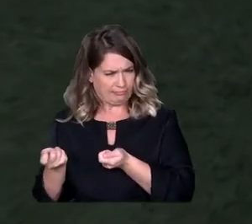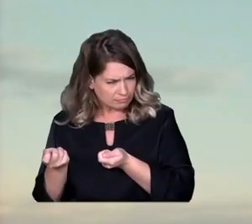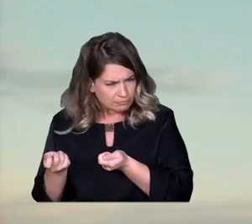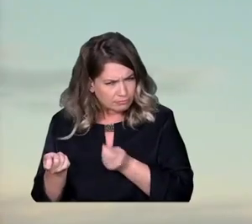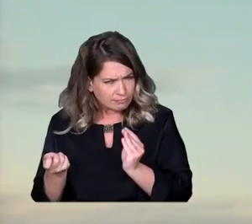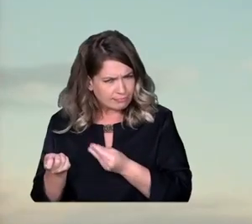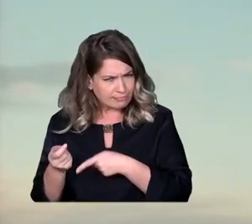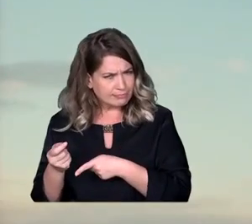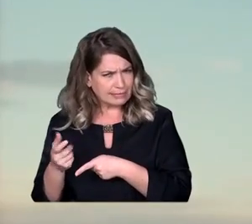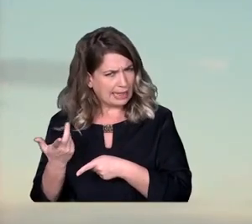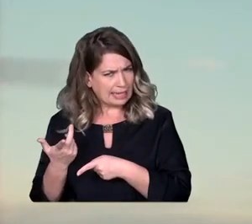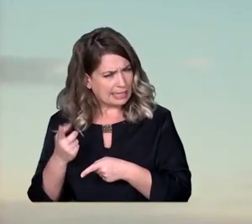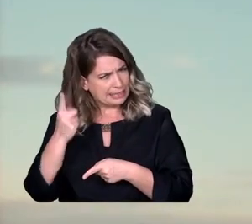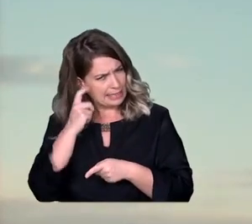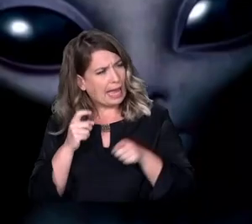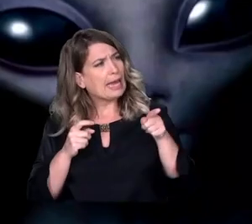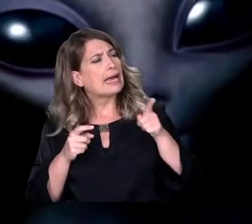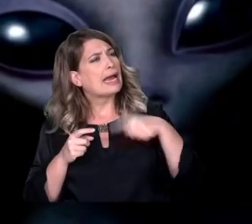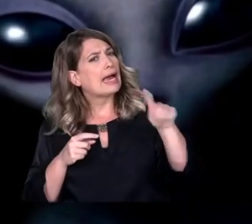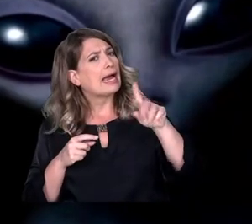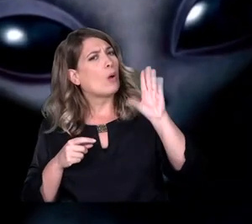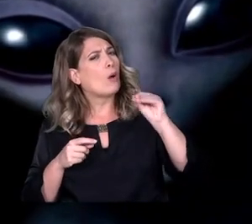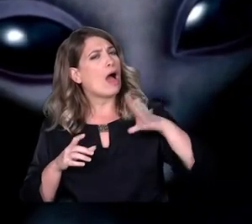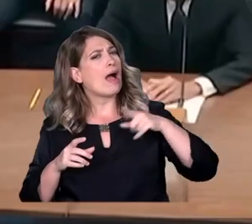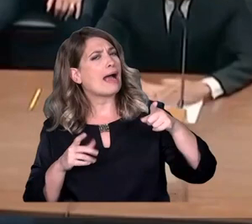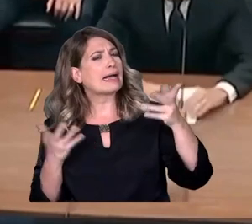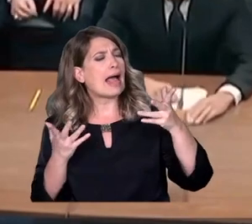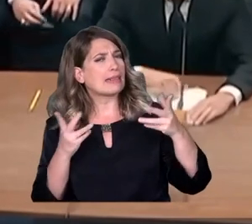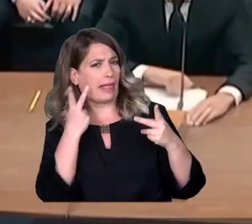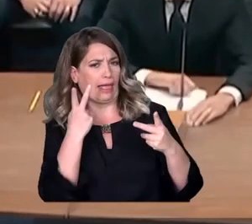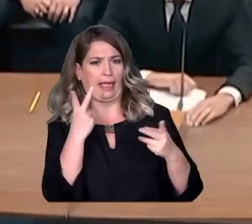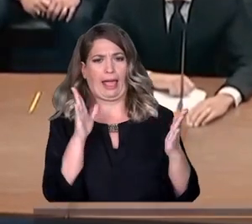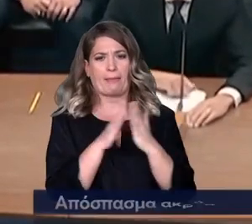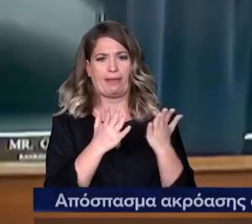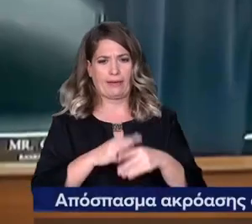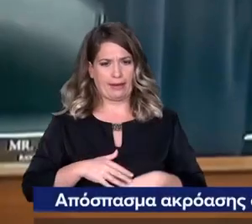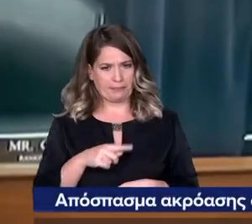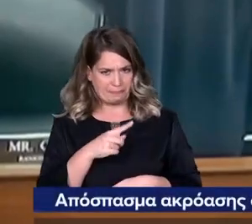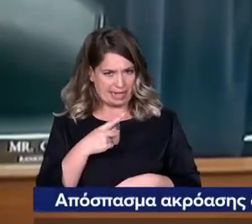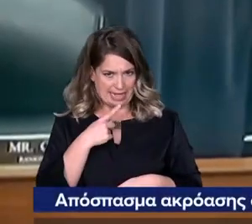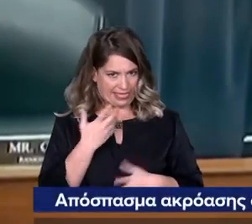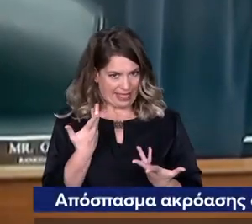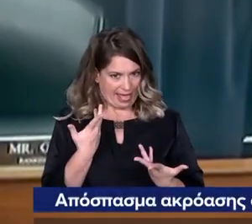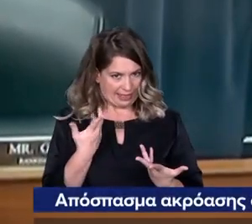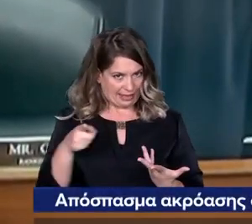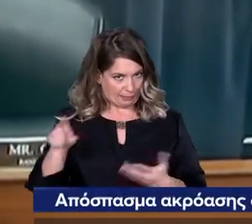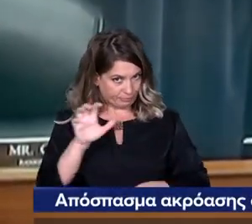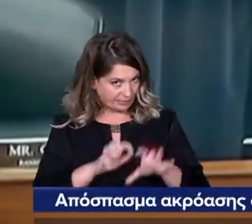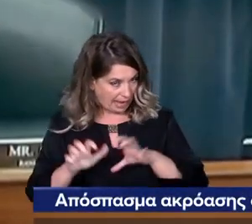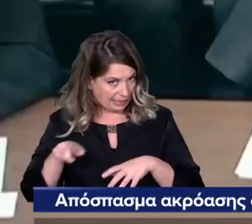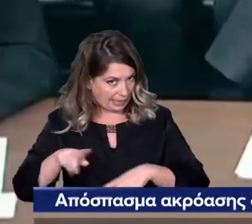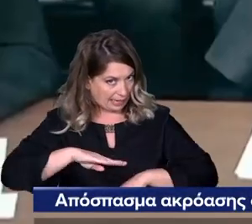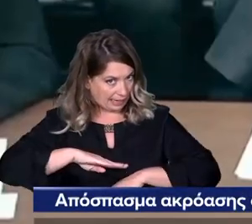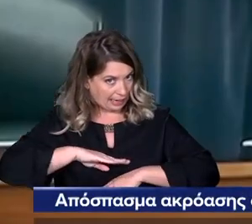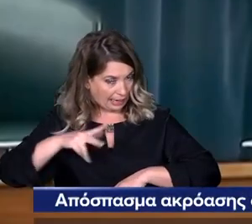υπήρξαν επαφές τρίτου τύπου με ανθρώπους οι οποίοι τραυματίστηκαν. Has the government conducted secret UAP crash retrieval programs, yes or no?